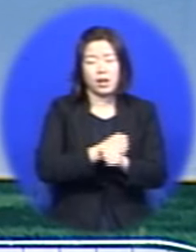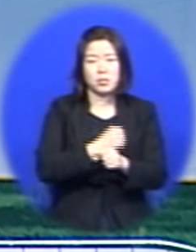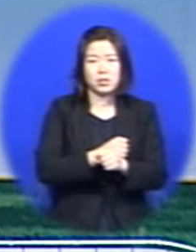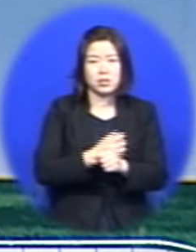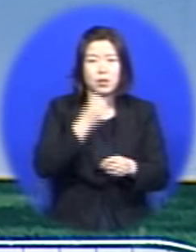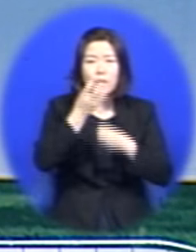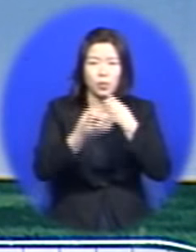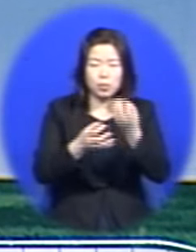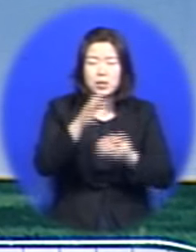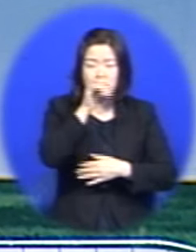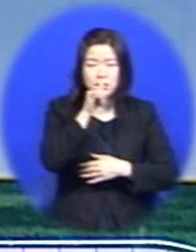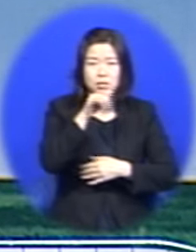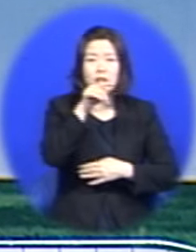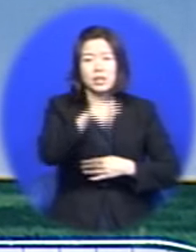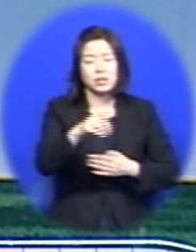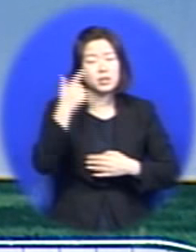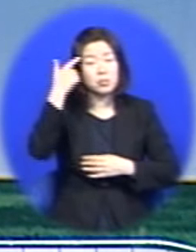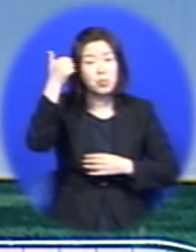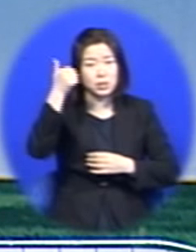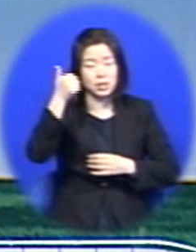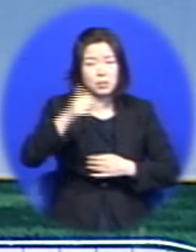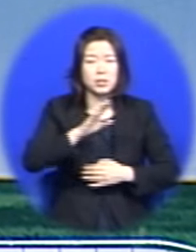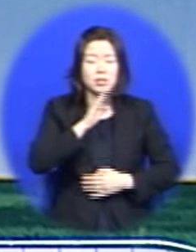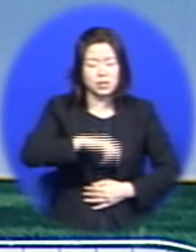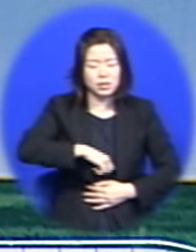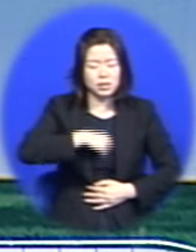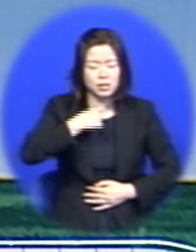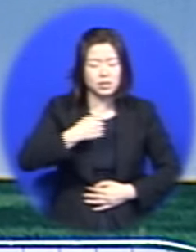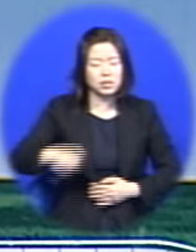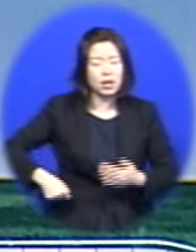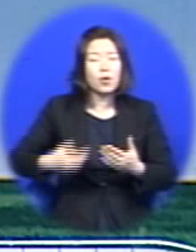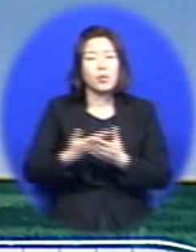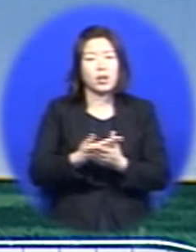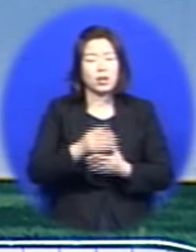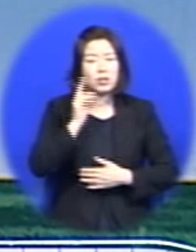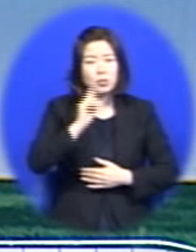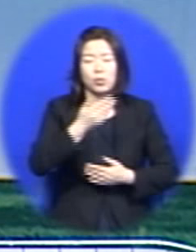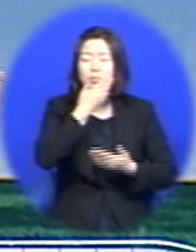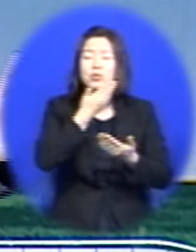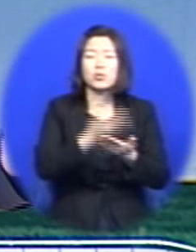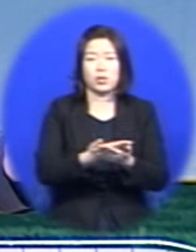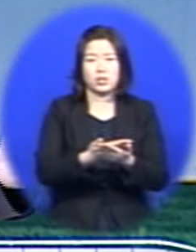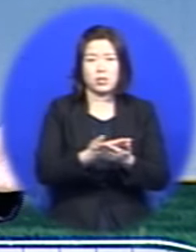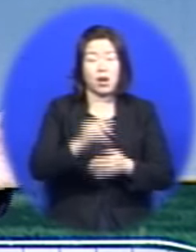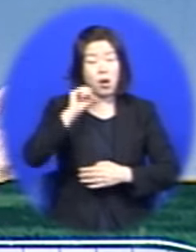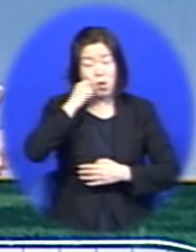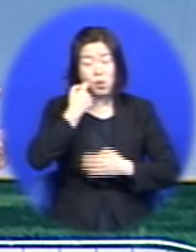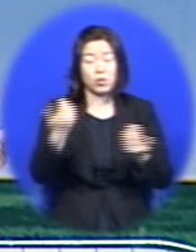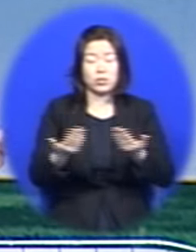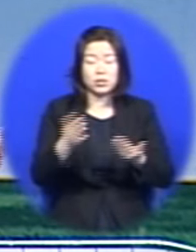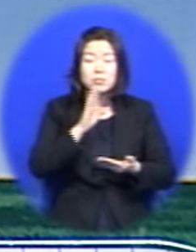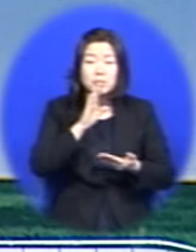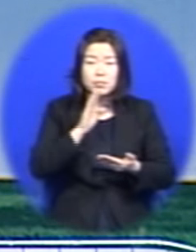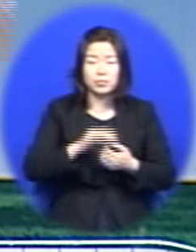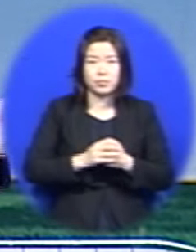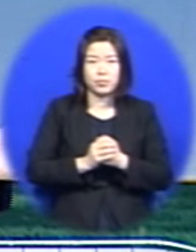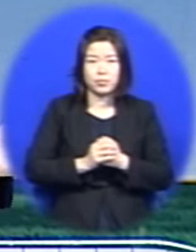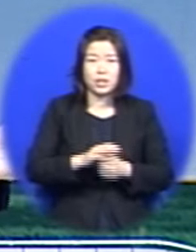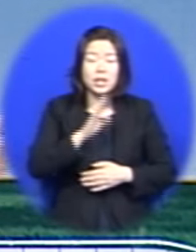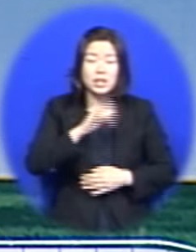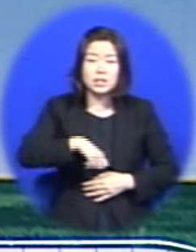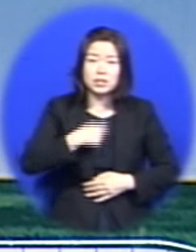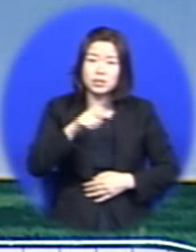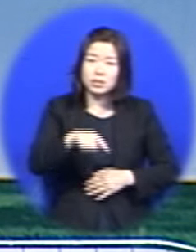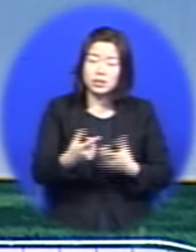하셨어요. 저는 그 목사님의 그 진솔한 회개가 너무 귀했어요. 그건 정말 어려운 일이거든요. 실제로 그런